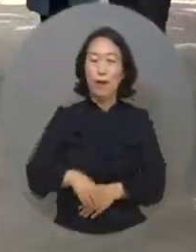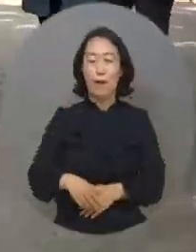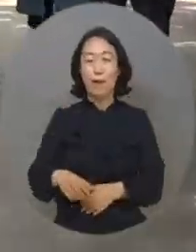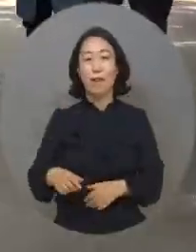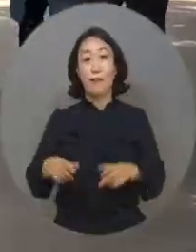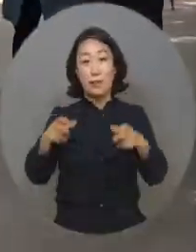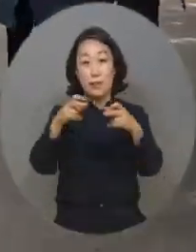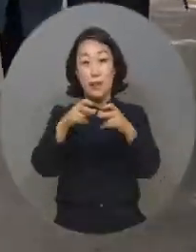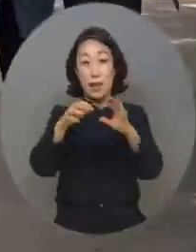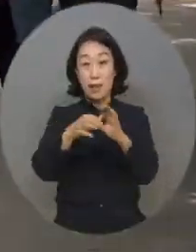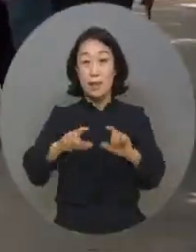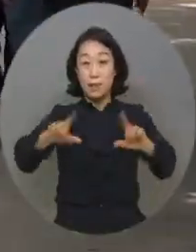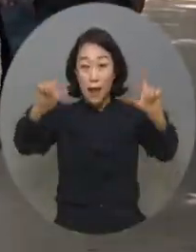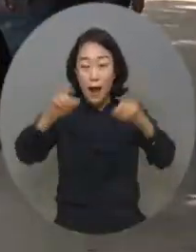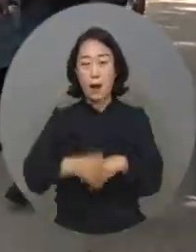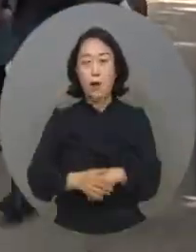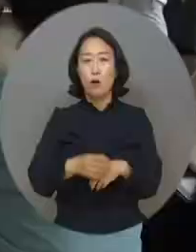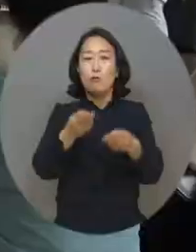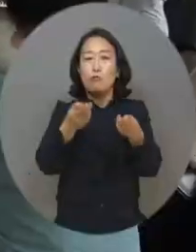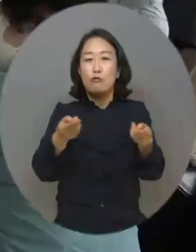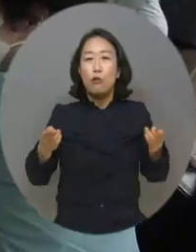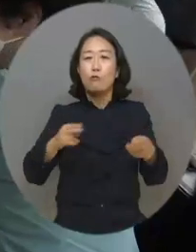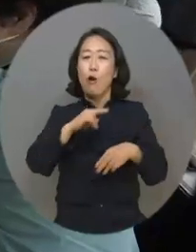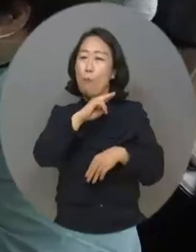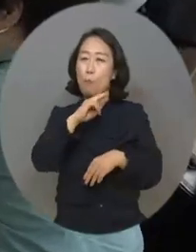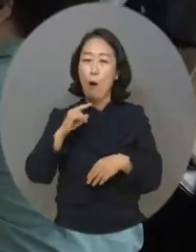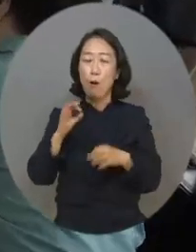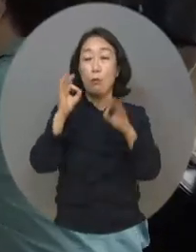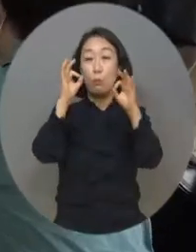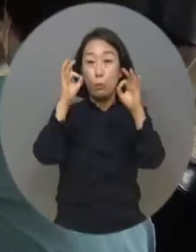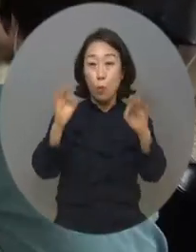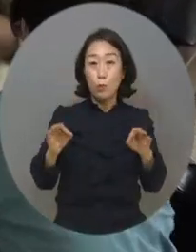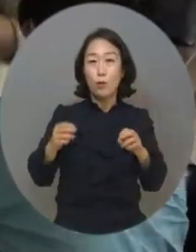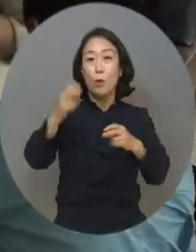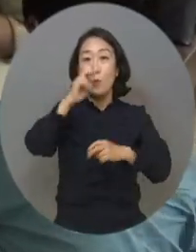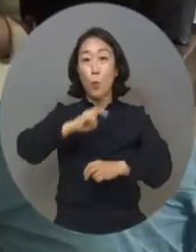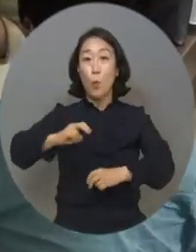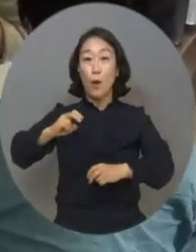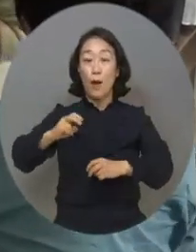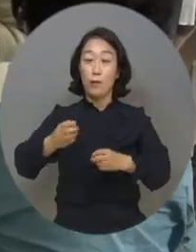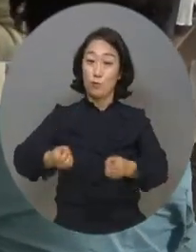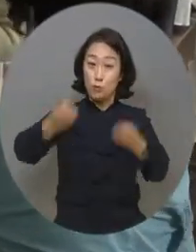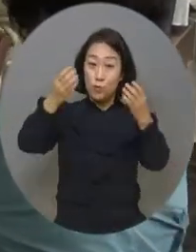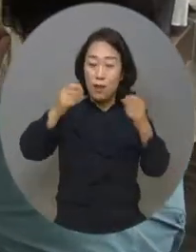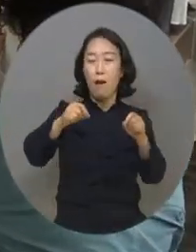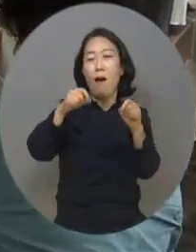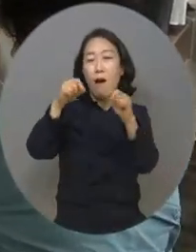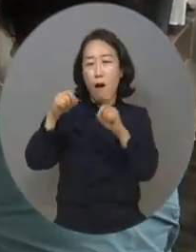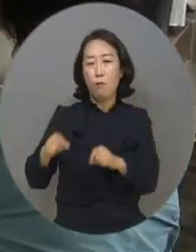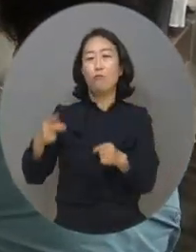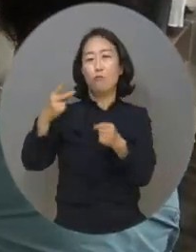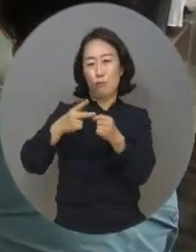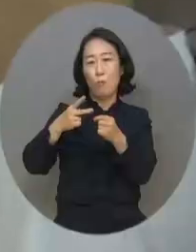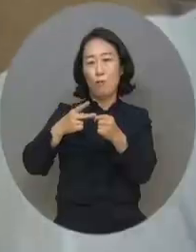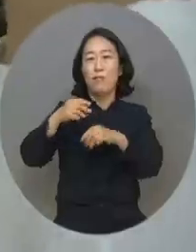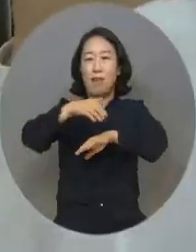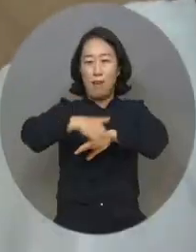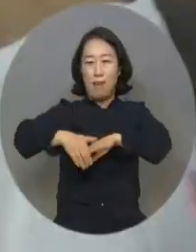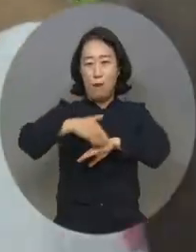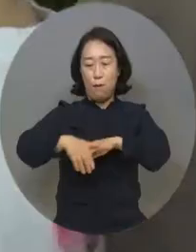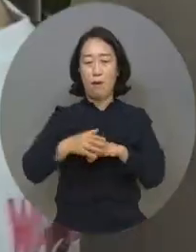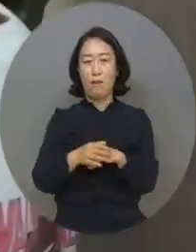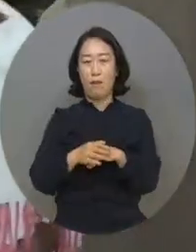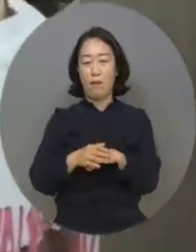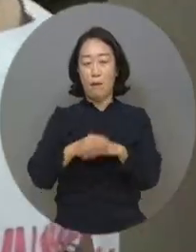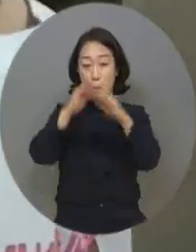맞아 열렸던 누워서 보는 콘서트에 이어 김장훈 씨가 펼치는 장애인 인식 개선 캠페인의 일환입니다.